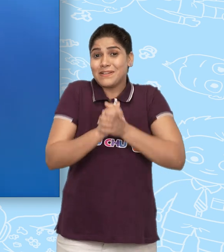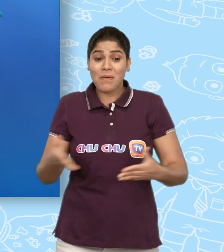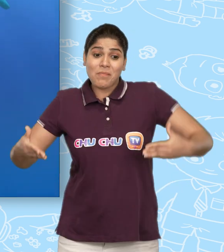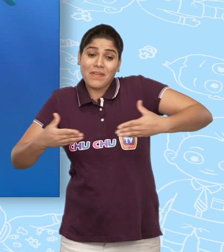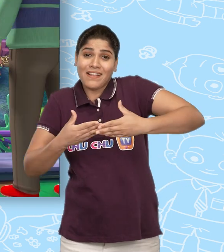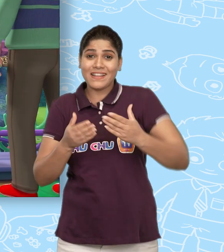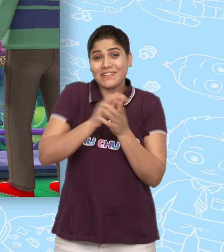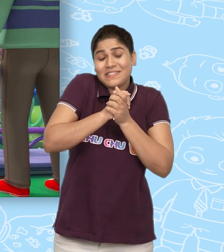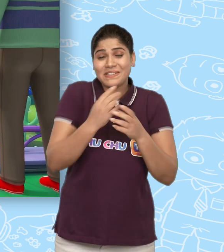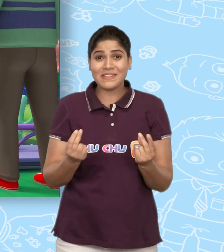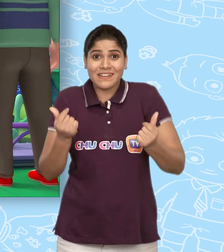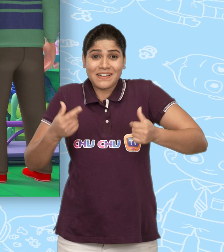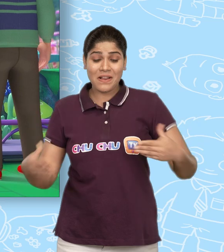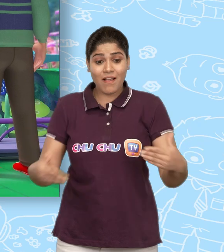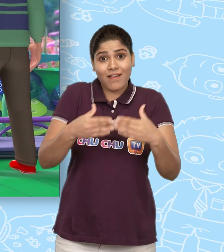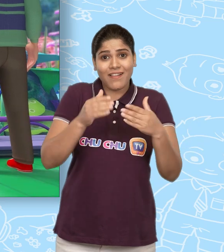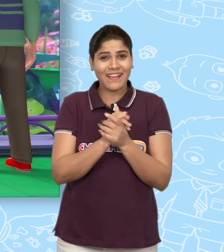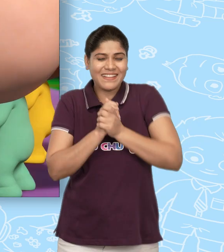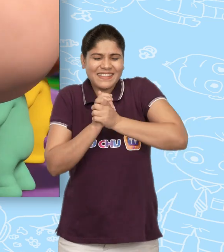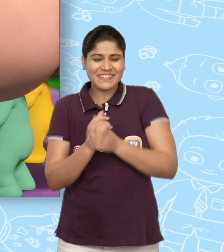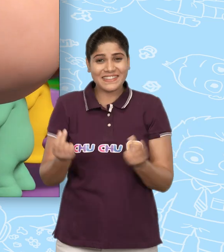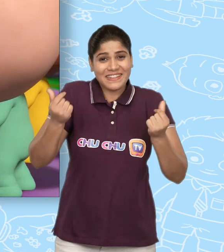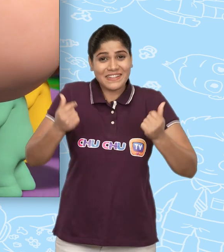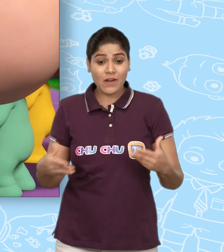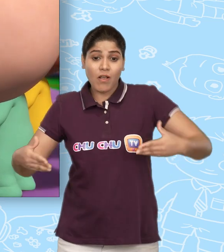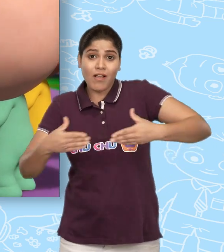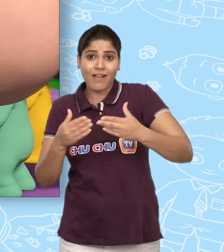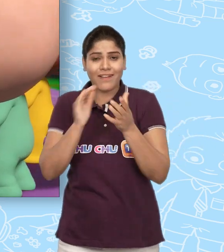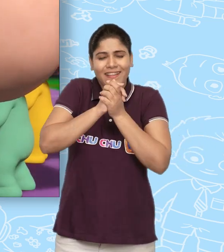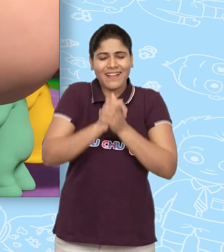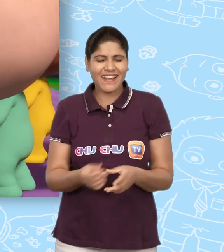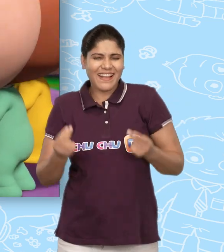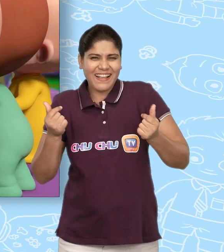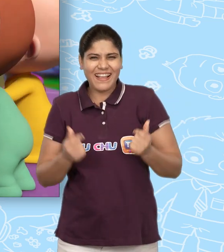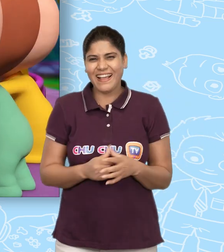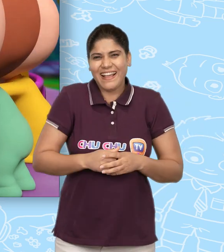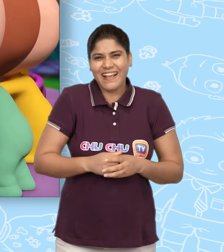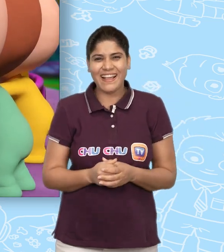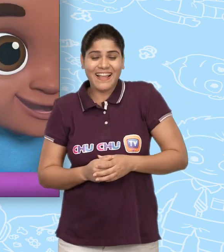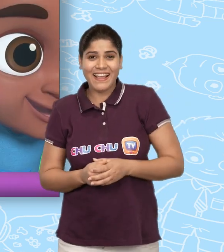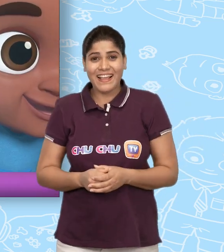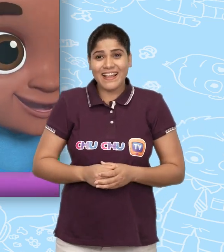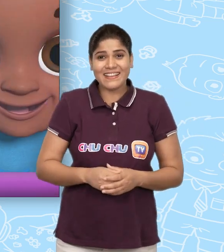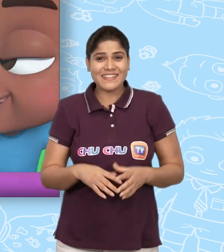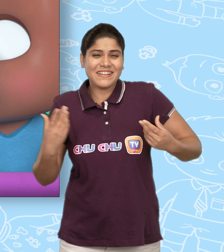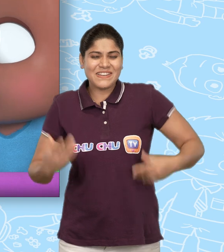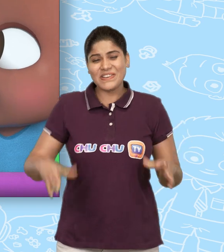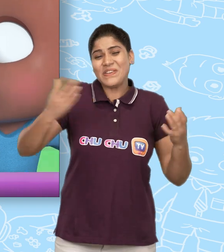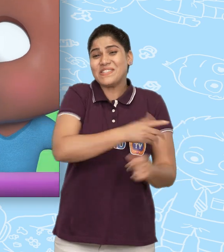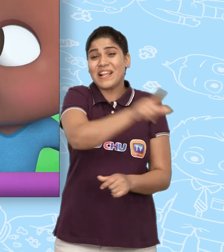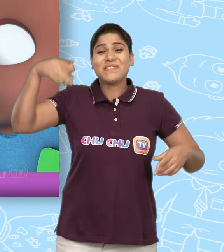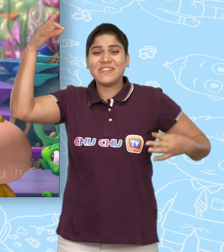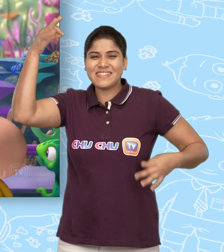मिलने दोस्त do do do do do do, मिलने दोस्त do do do do do do, मिलने दोस्त do do do do do do, मिलने दोस्त. Daddy sub dance